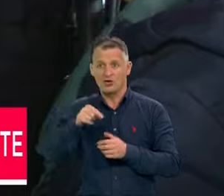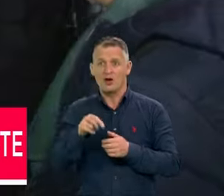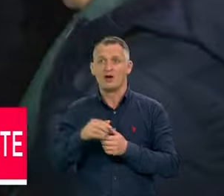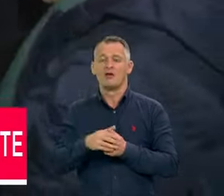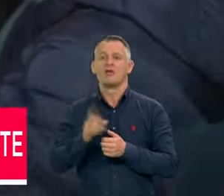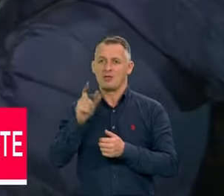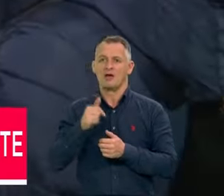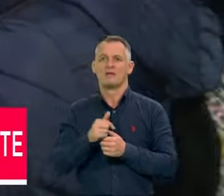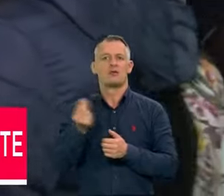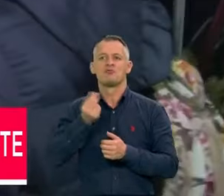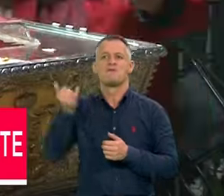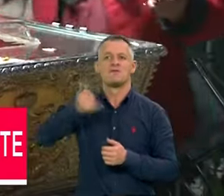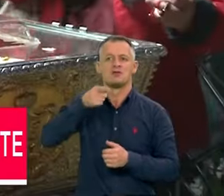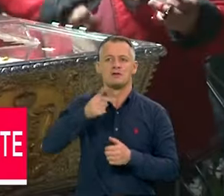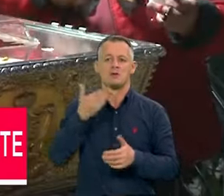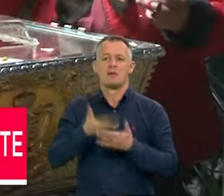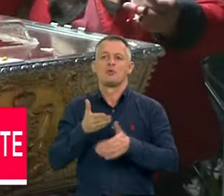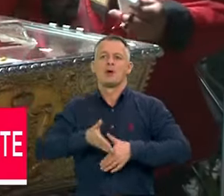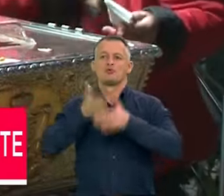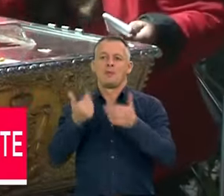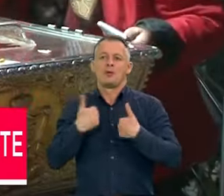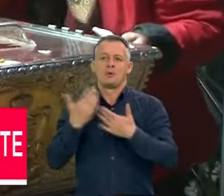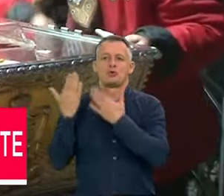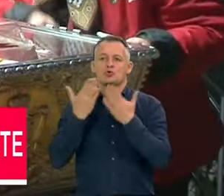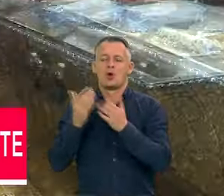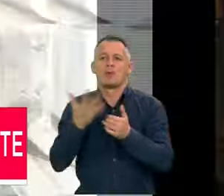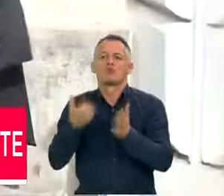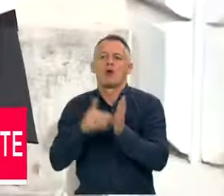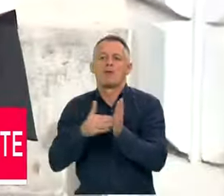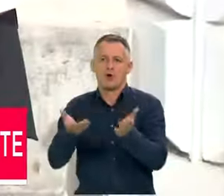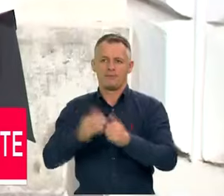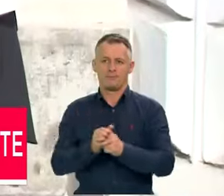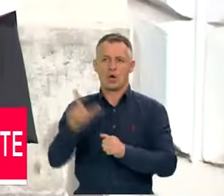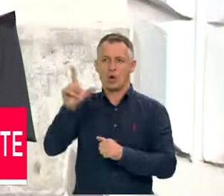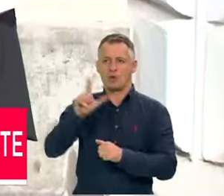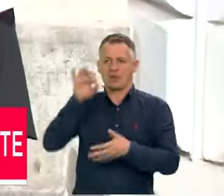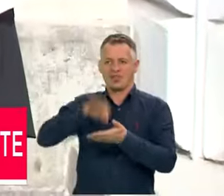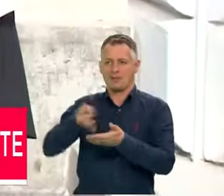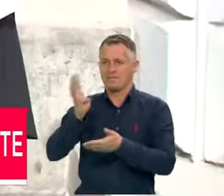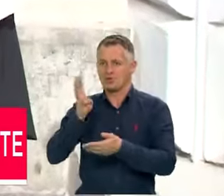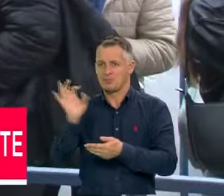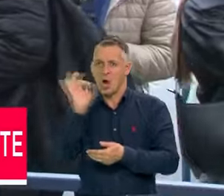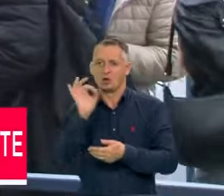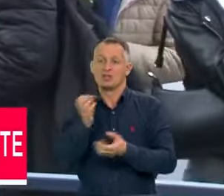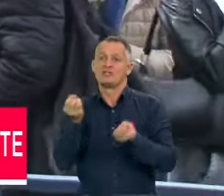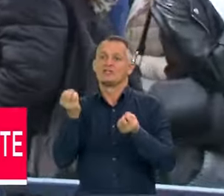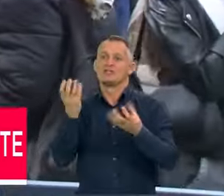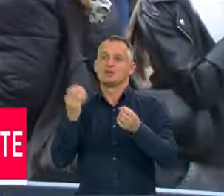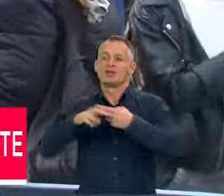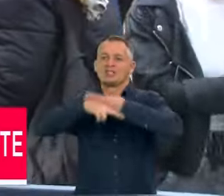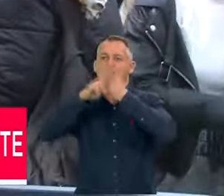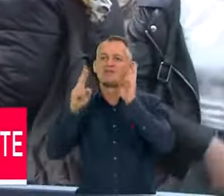vii de obicei ca să mă ajute pentru școală pentru ce am nevoie luni pe 14 octombrie este hramul Sfintei